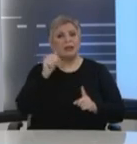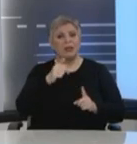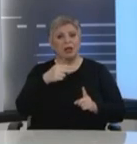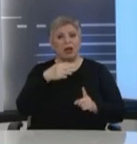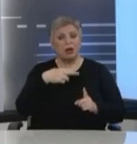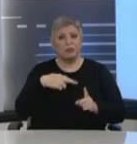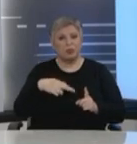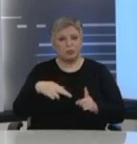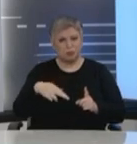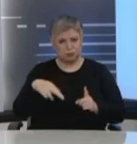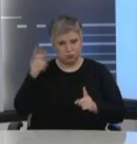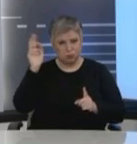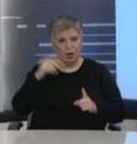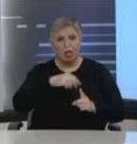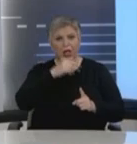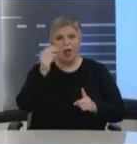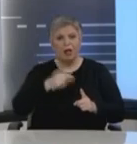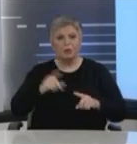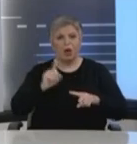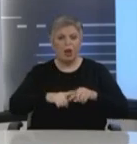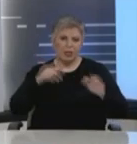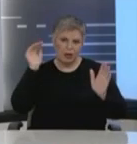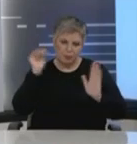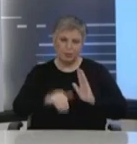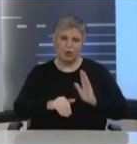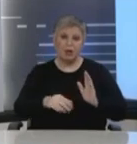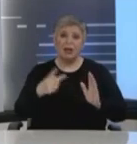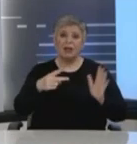δημοσιονομικής κατάρρευσης της χώρας την περίοδο